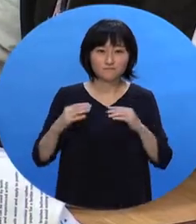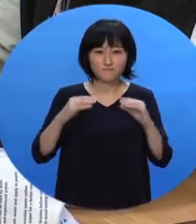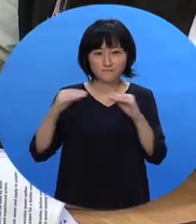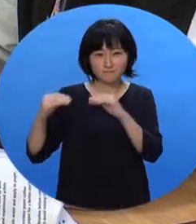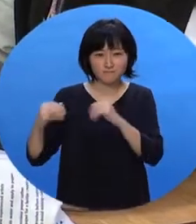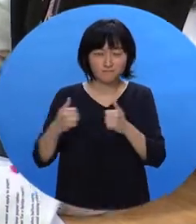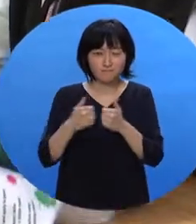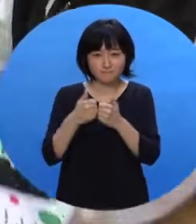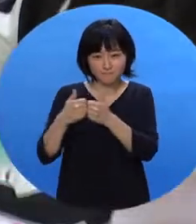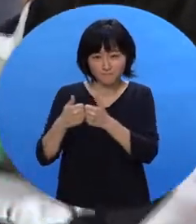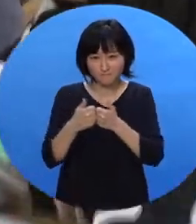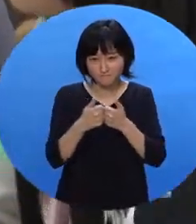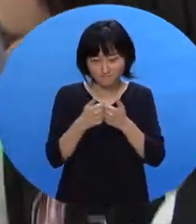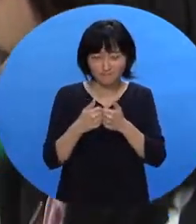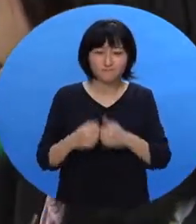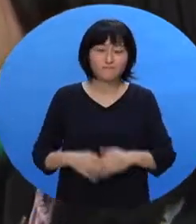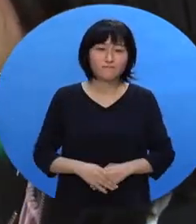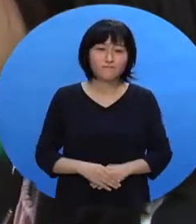バレたら